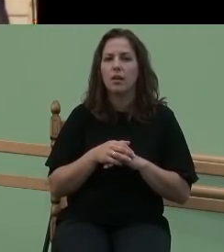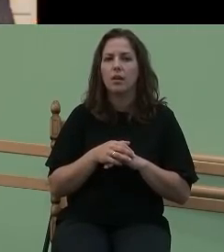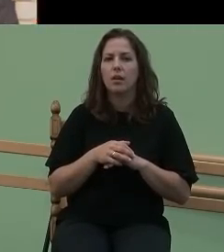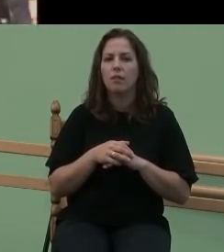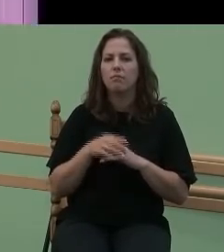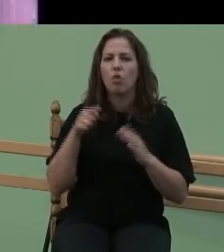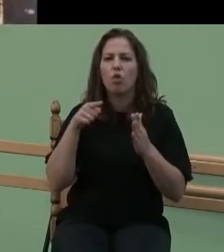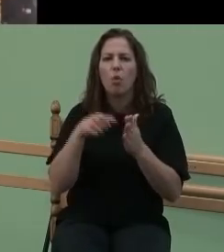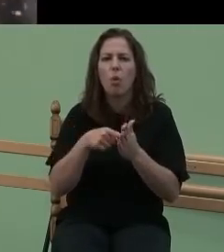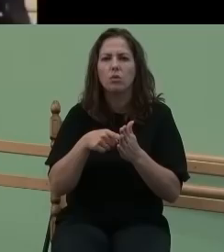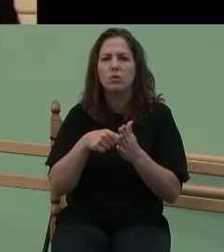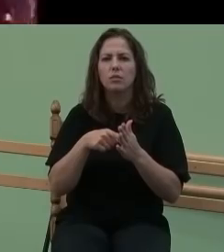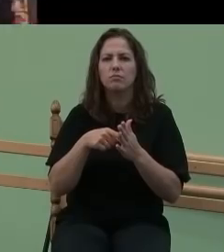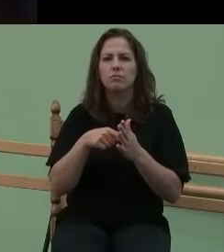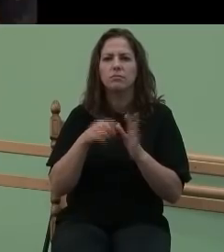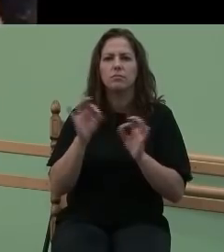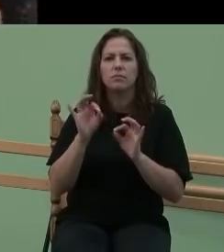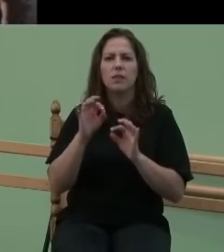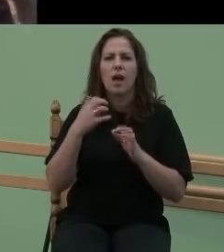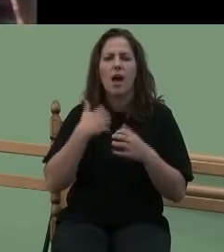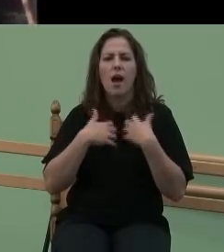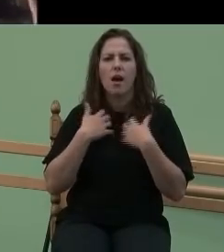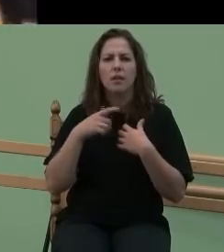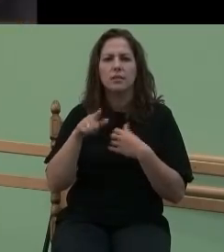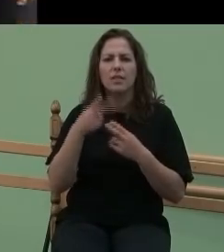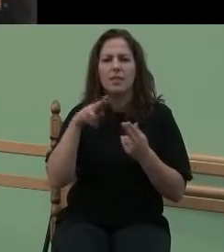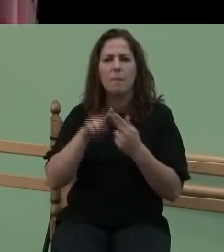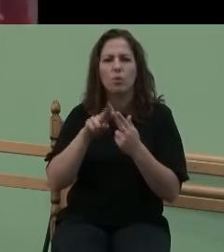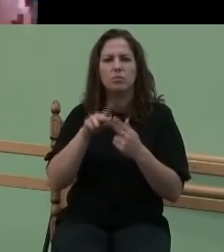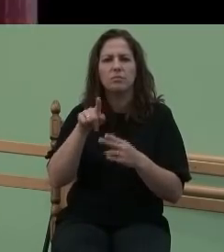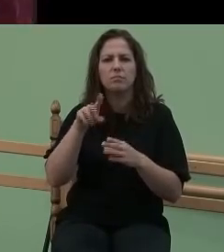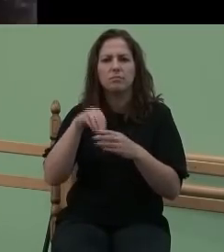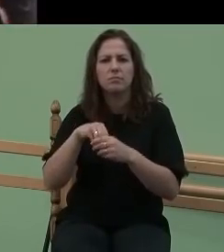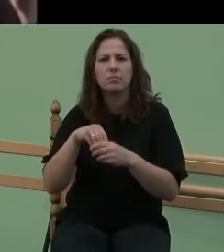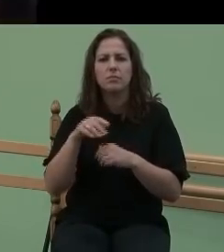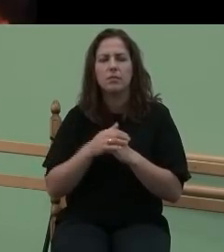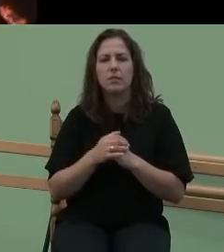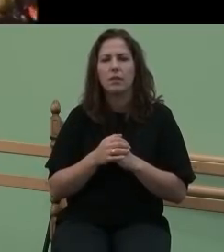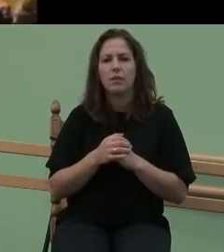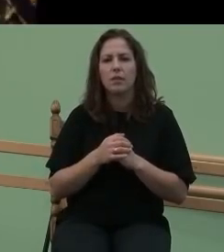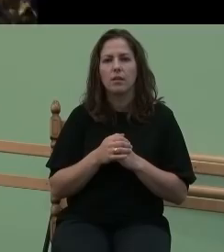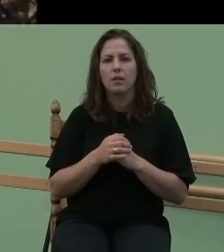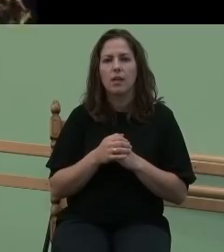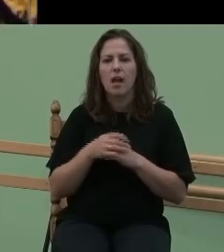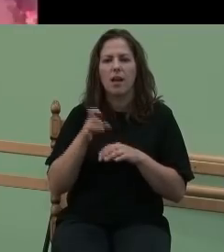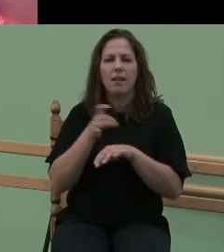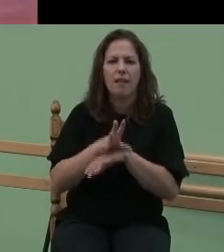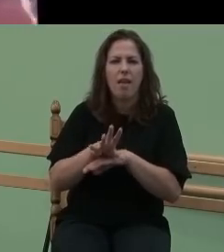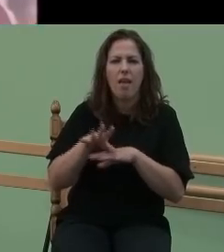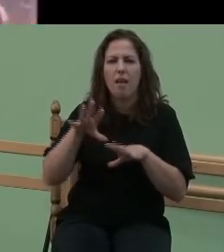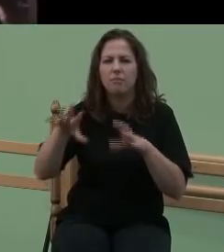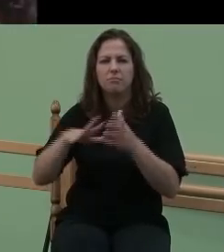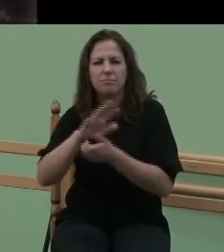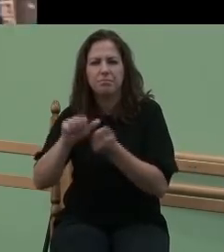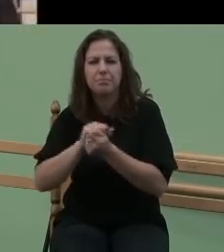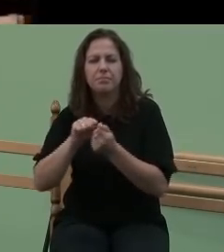Dochodzi do przewracanek do pierwszej krwi, Adrian niefortunnie uderza potylicą w kant szafki, leje się krew, nakrywa was katechetę